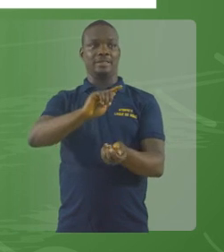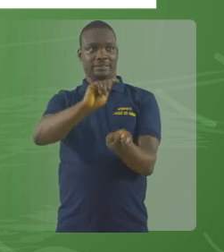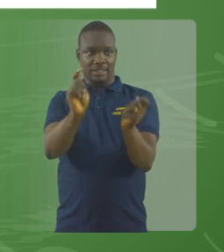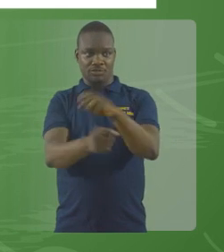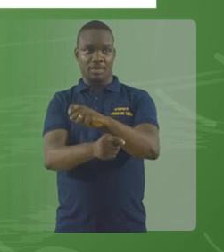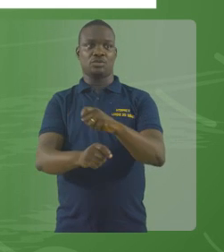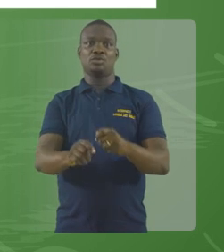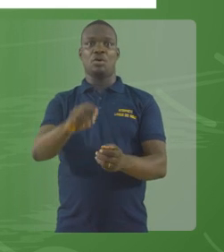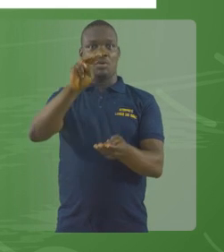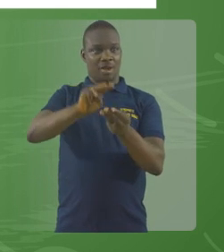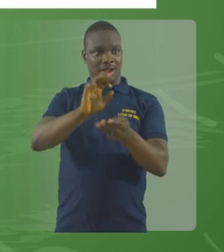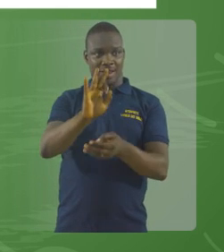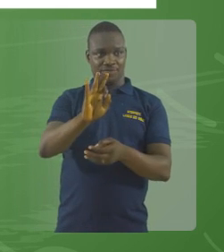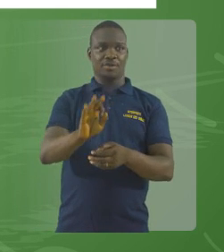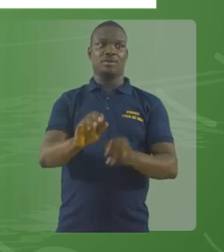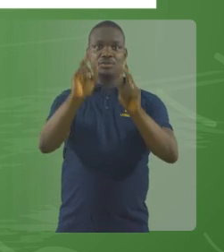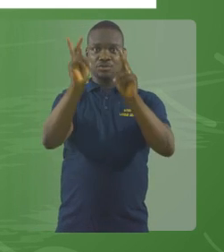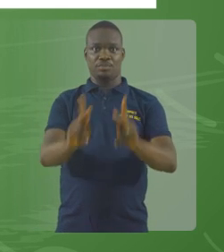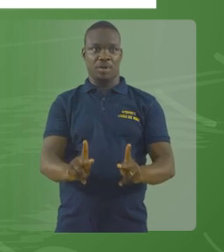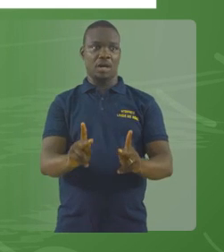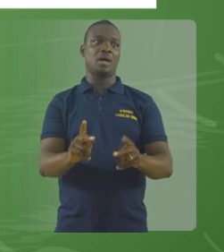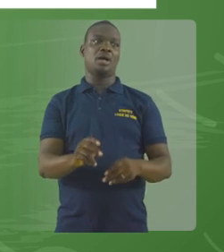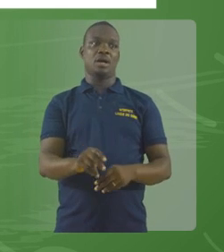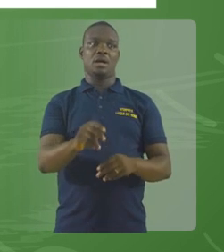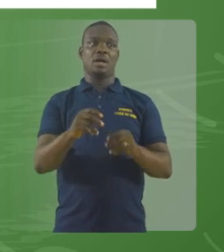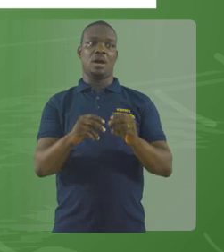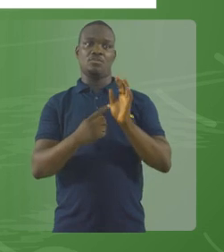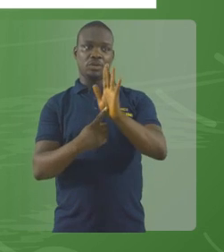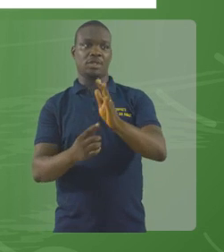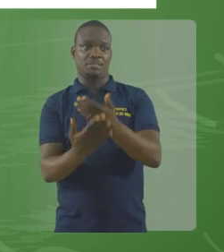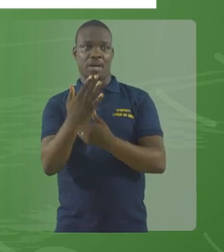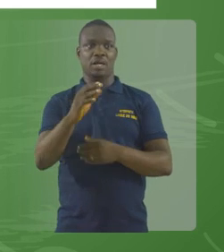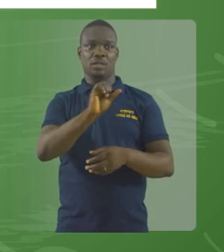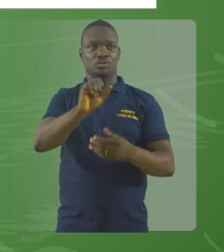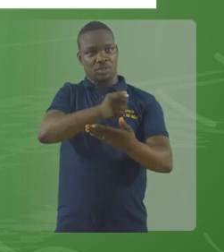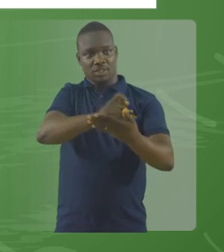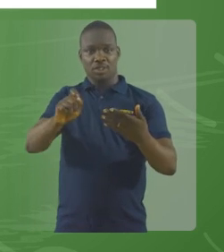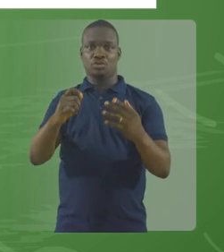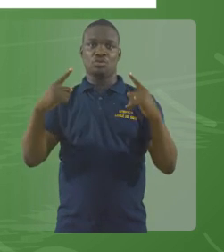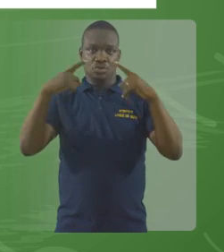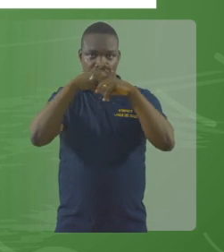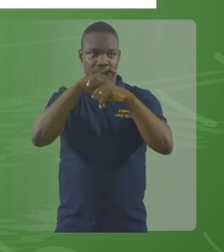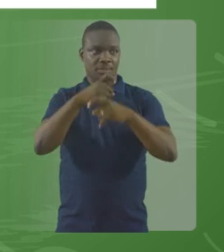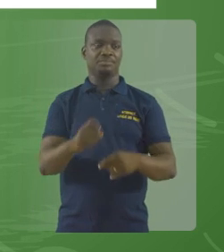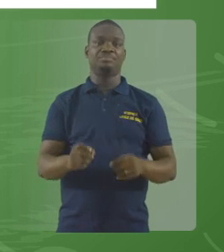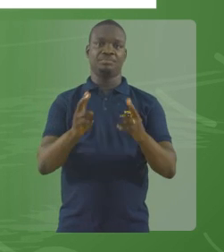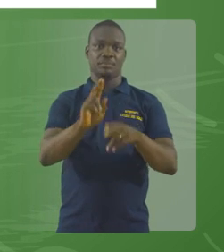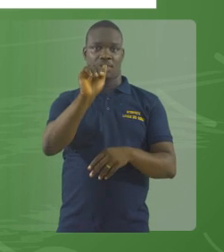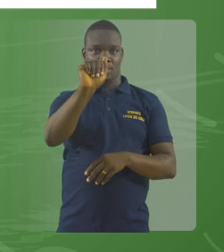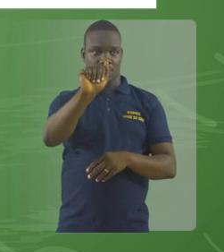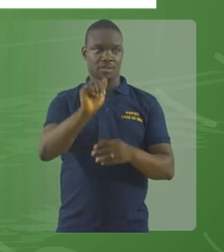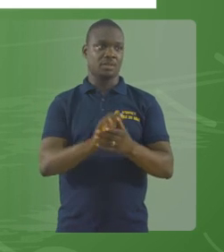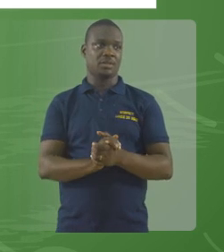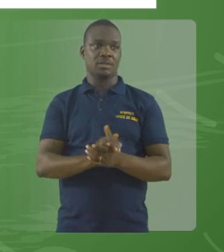F du plan définie par son écriture complexe. Petit a,